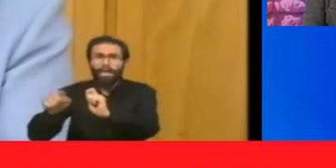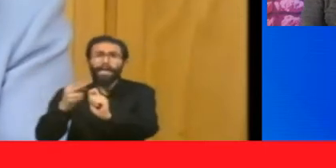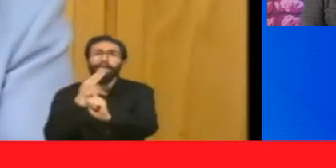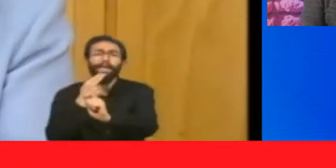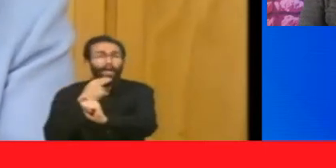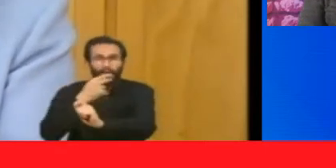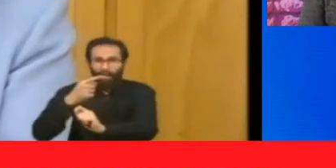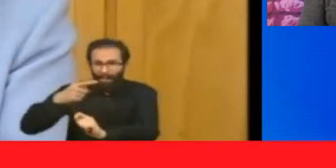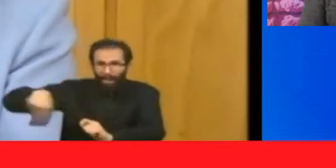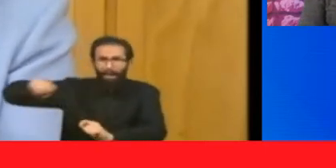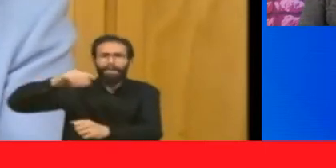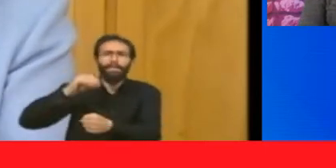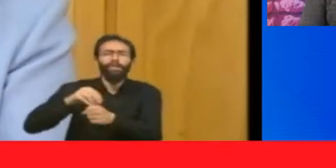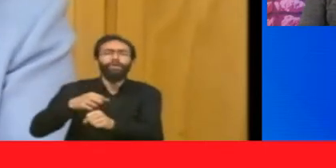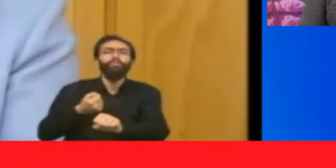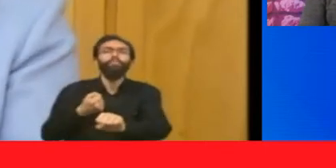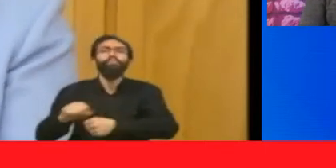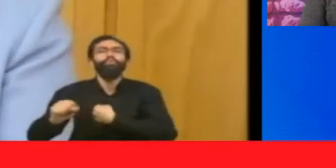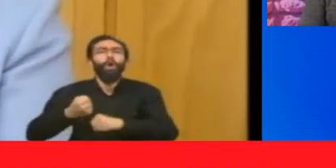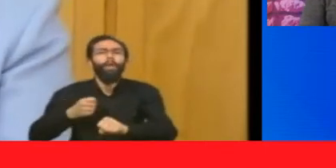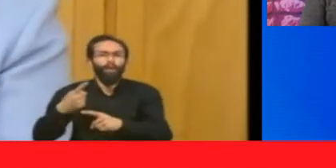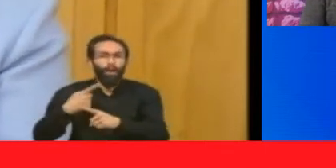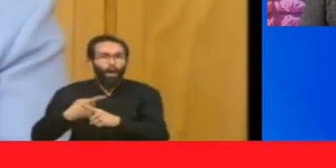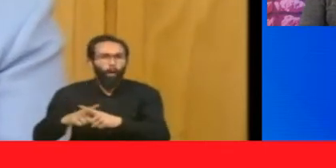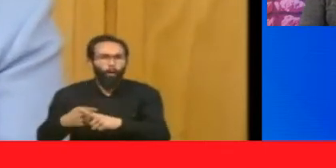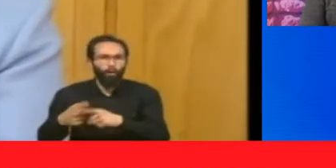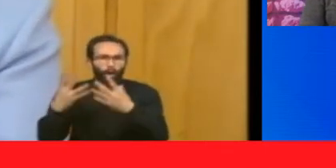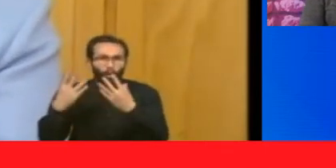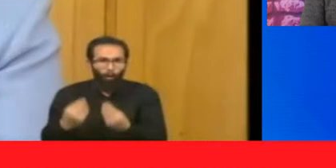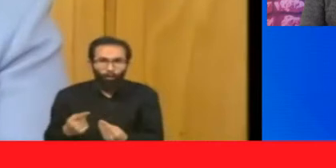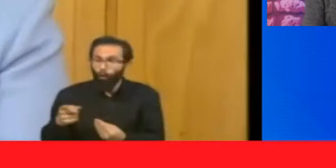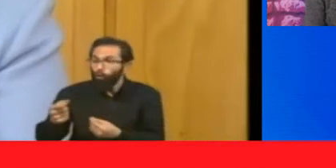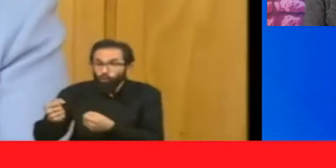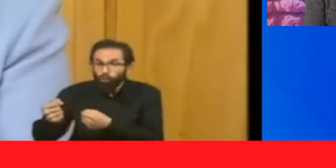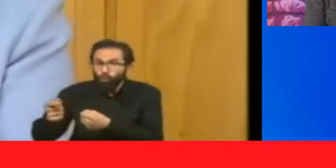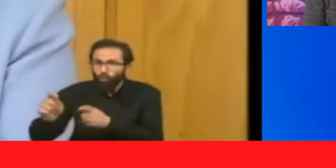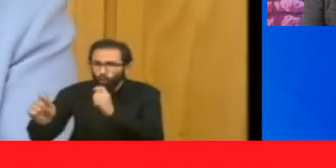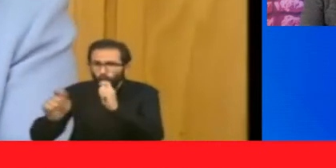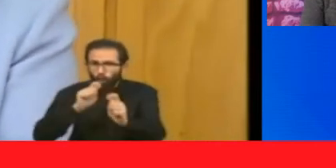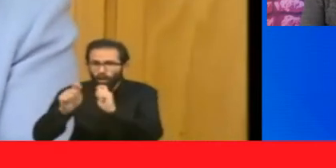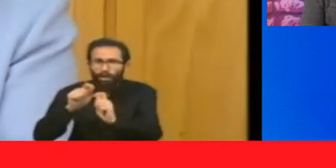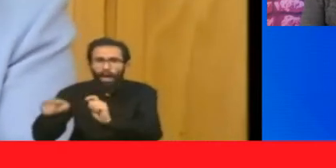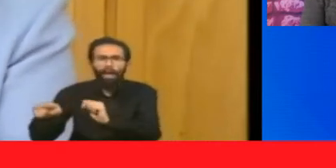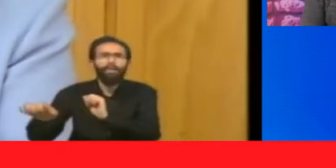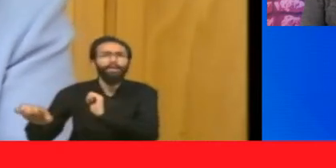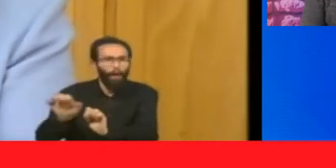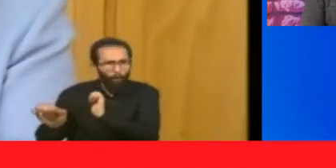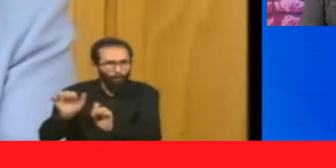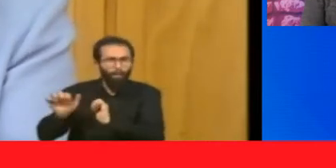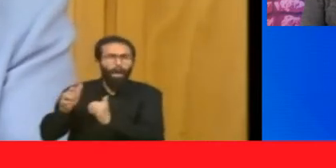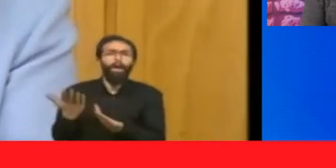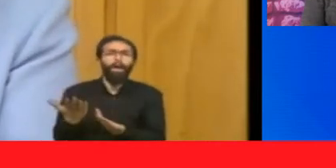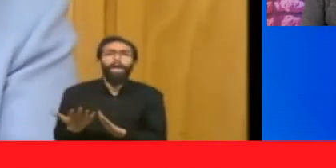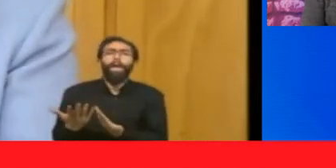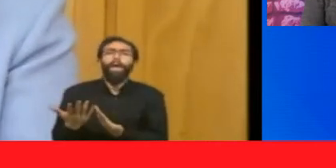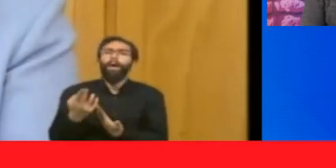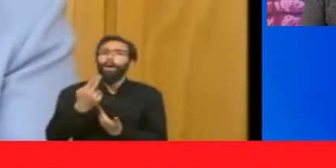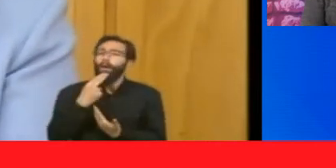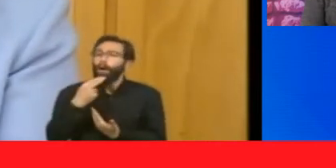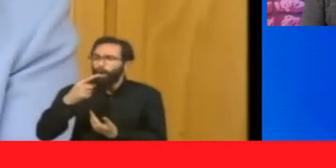bir mücadele ortaklığıdır. Sözleşmeyi savunmak, milyonlarca kadının bedenini,